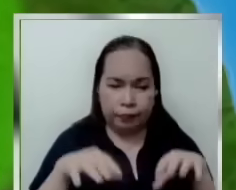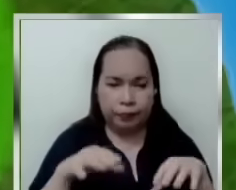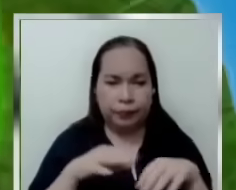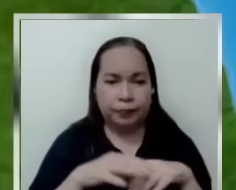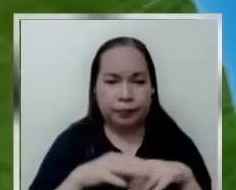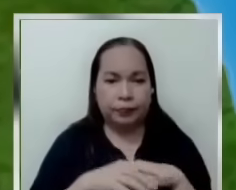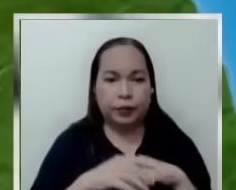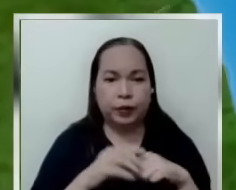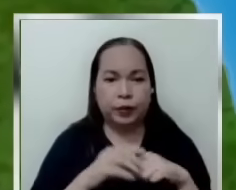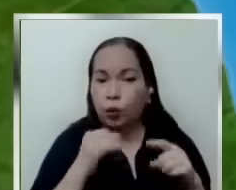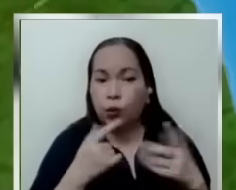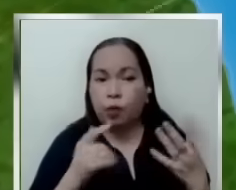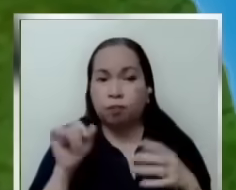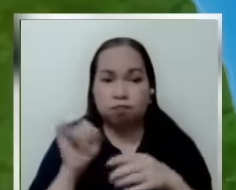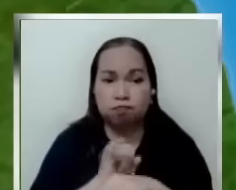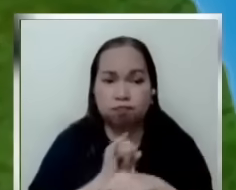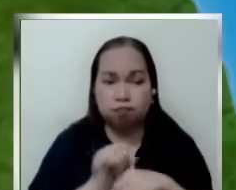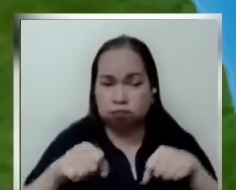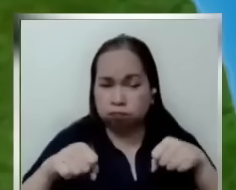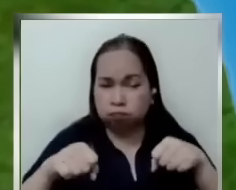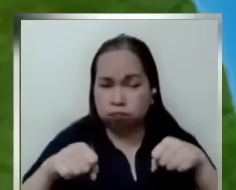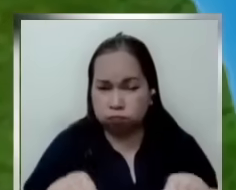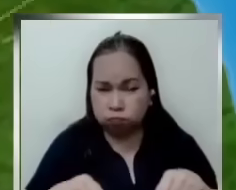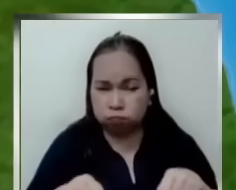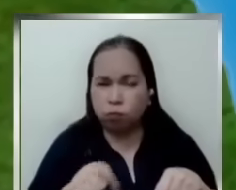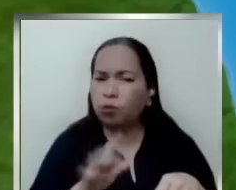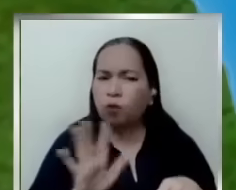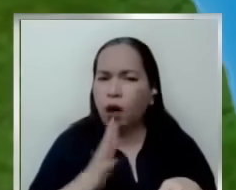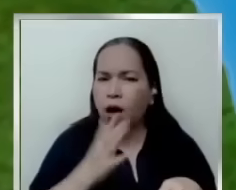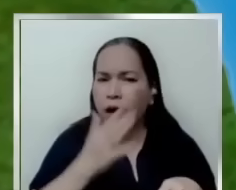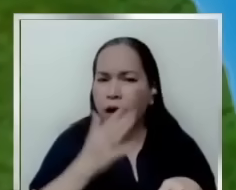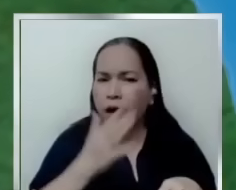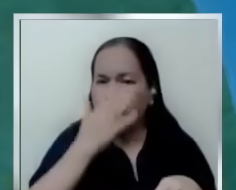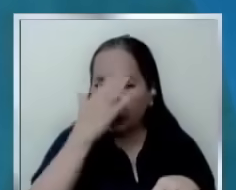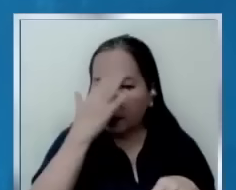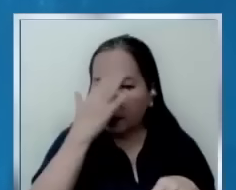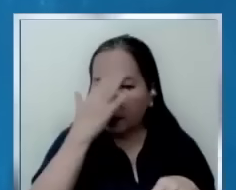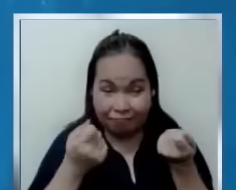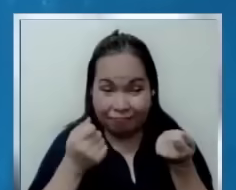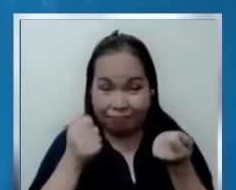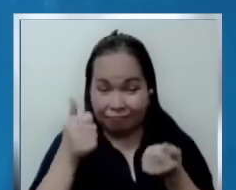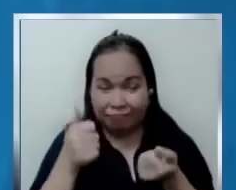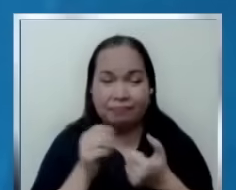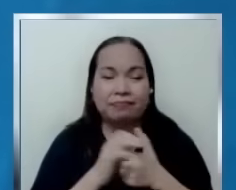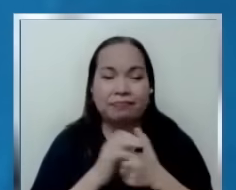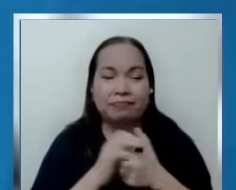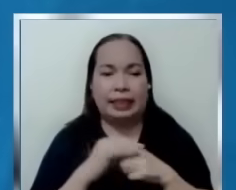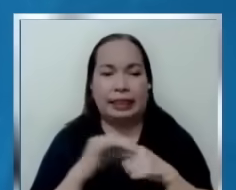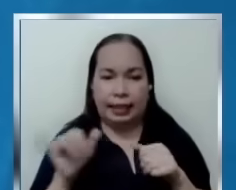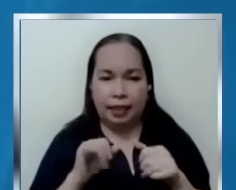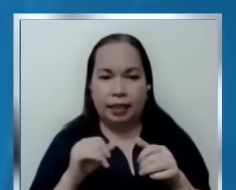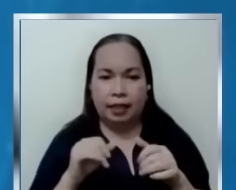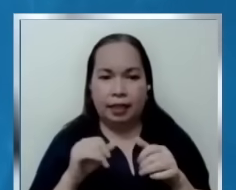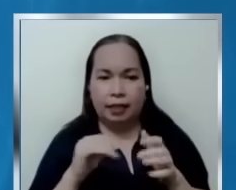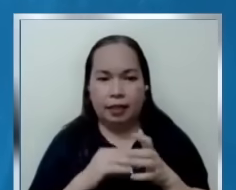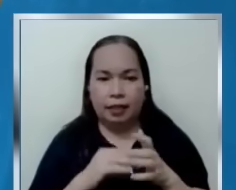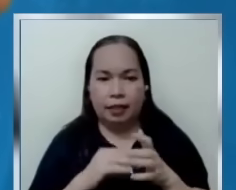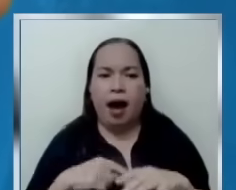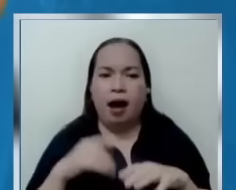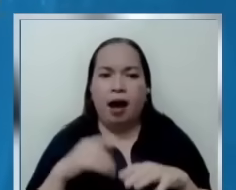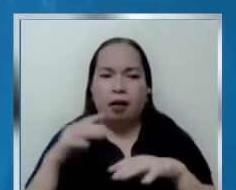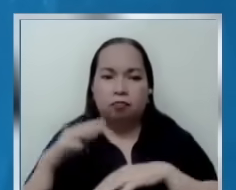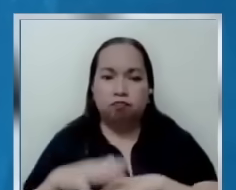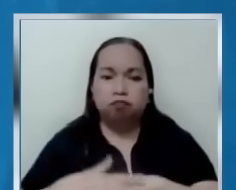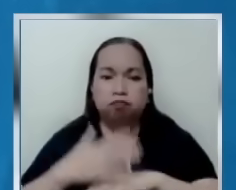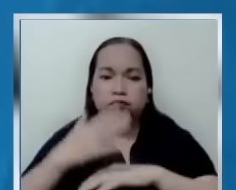masisipag na riders, huwag hong kalimutan ang inyong mga kapote. Samantala, may nakataas pa rin na gale warning sa halos buong Luzon